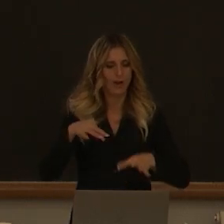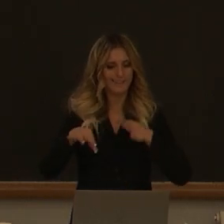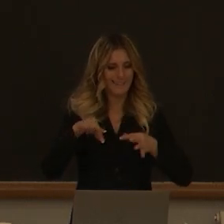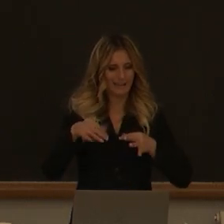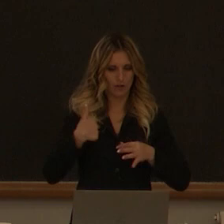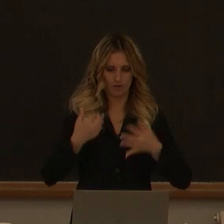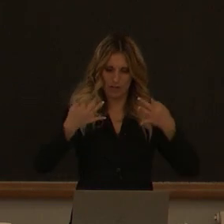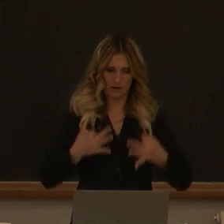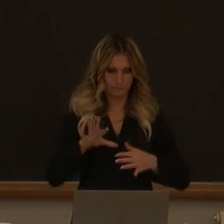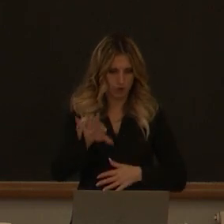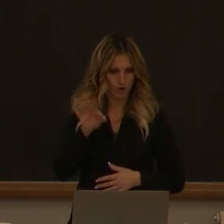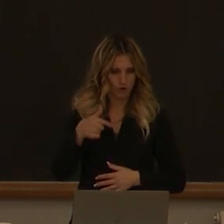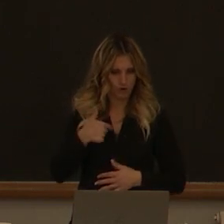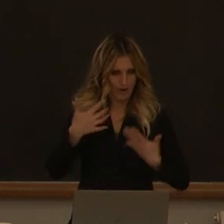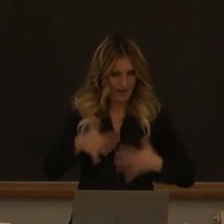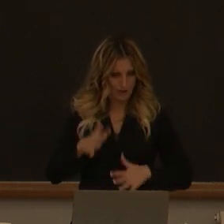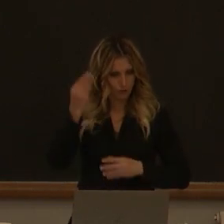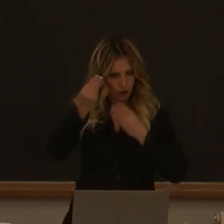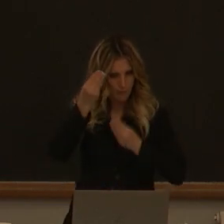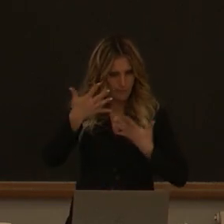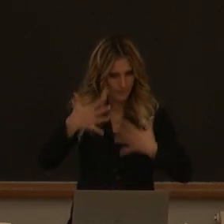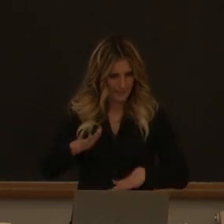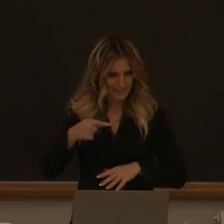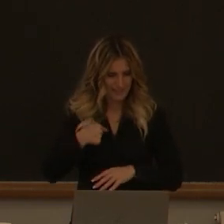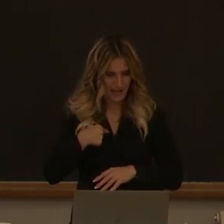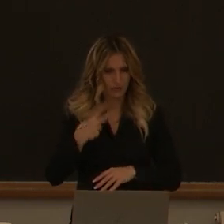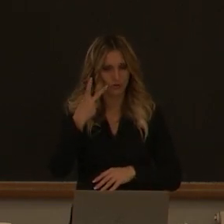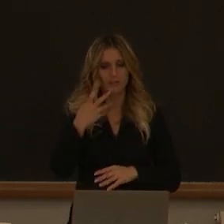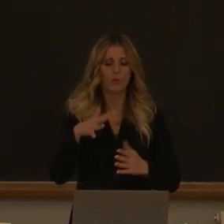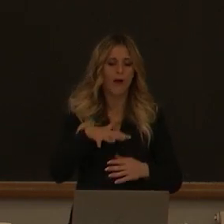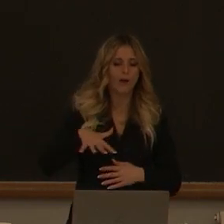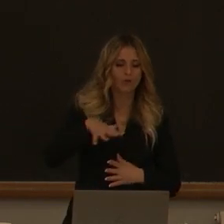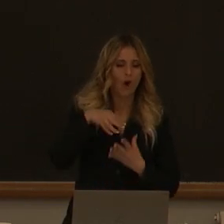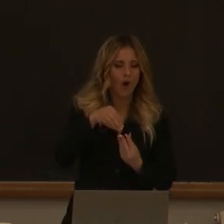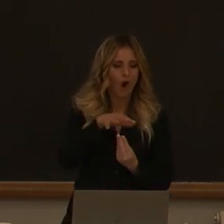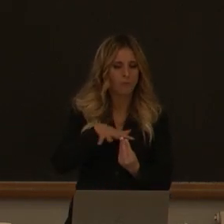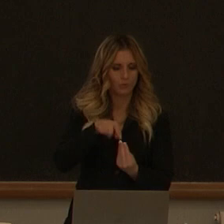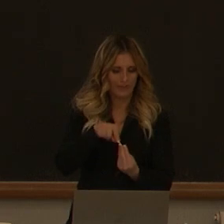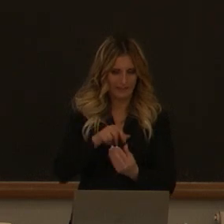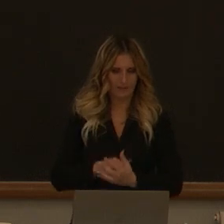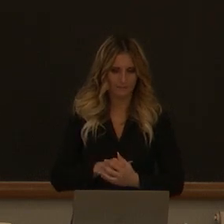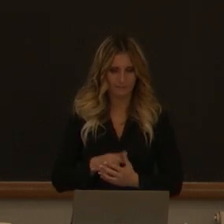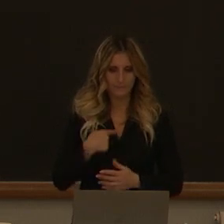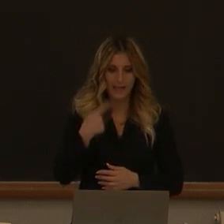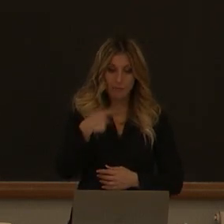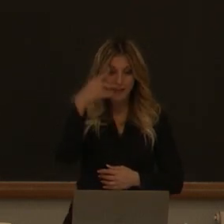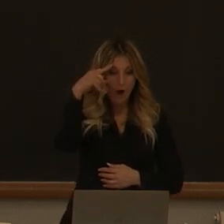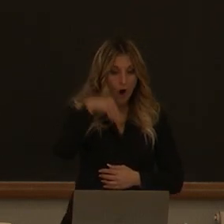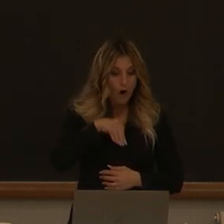strategia poi pensata anche a livello comunitario. Questa consapevolezza da sola non